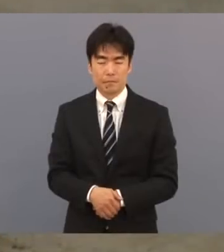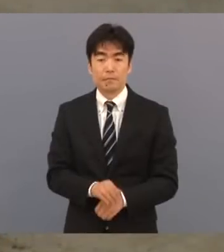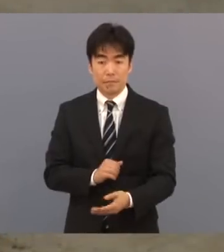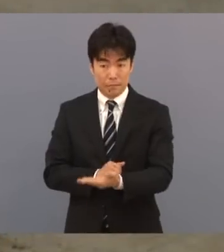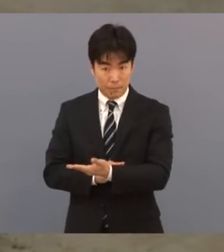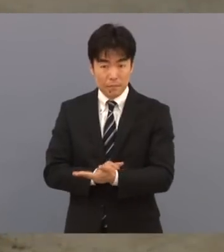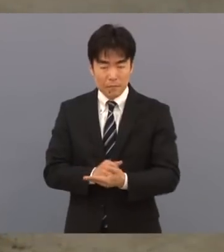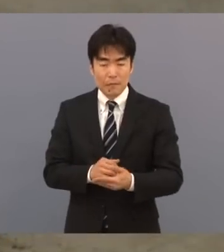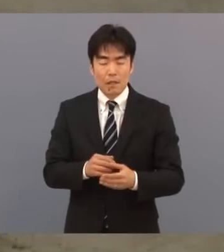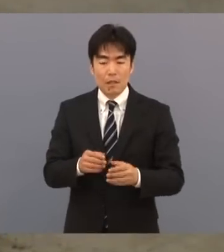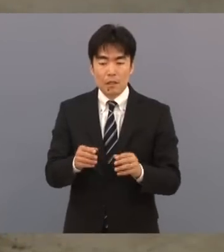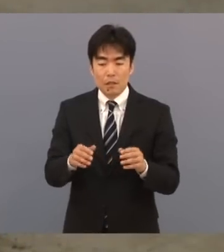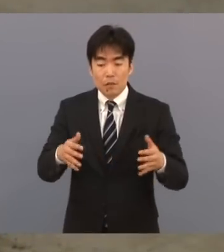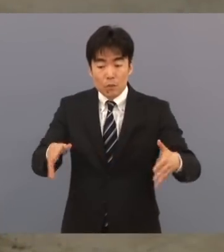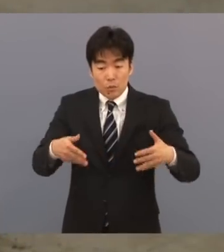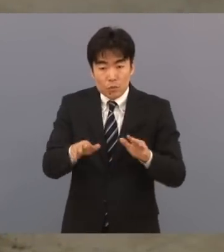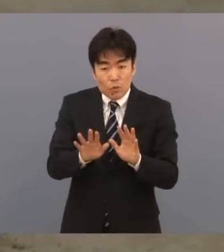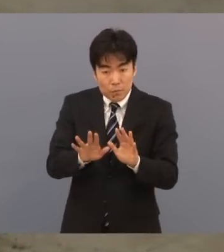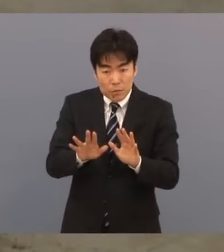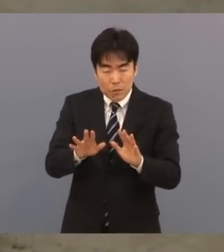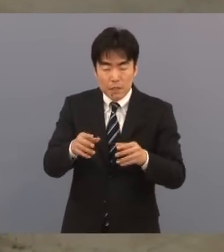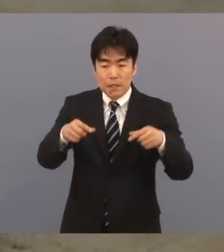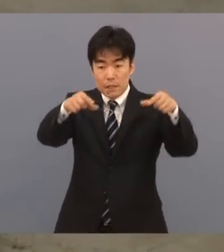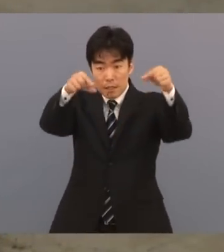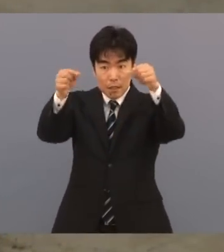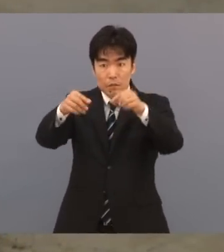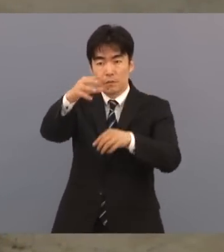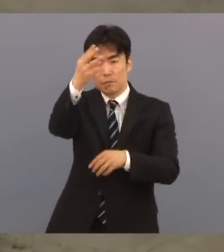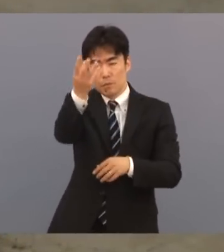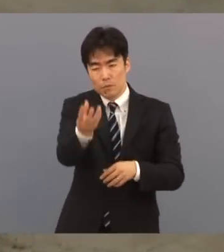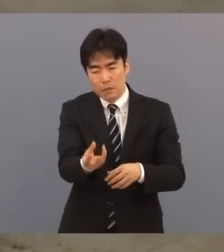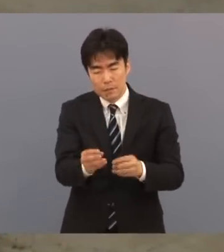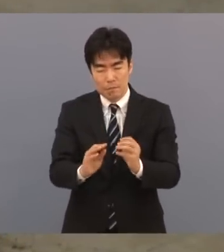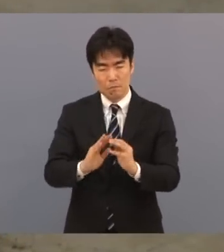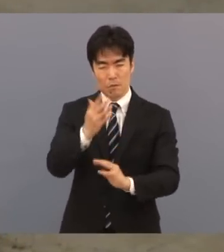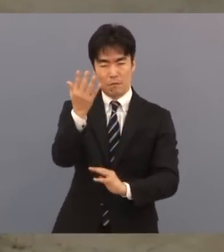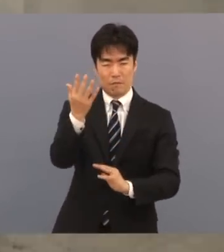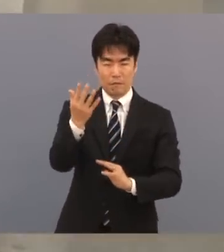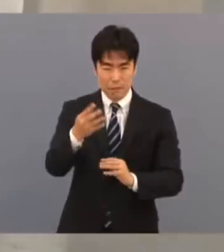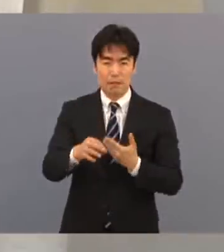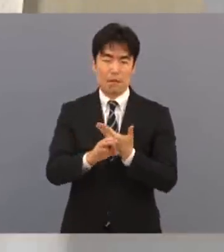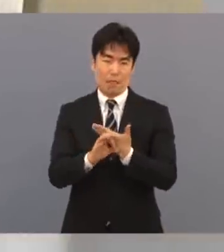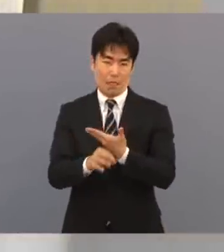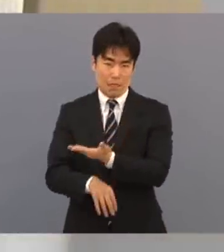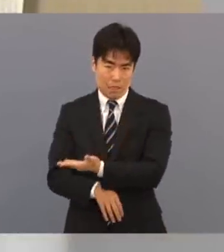これはストーブに洗濯物が落下し炎上した例です。